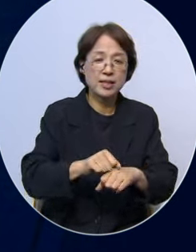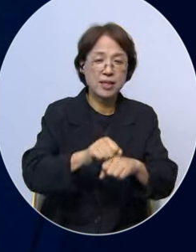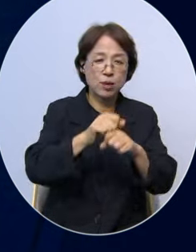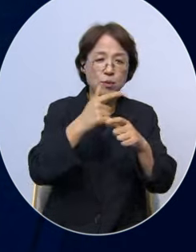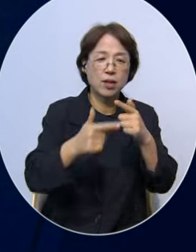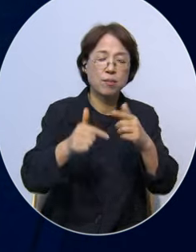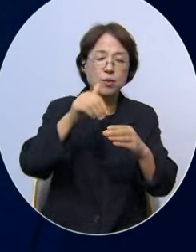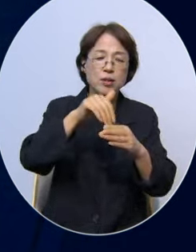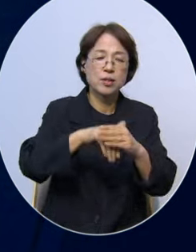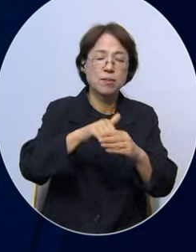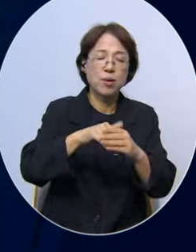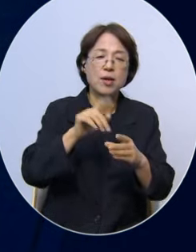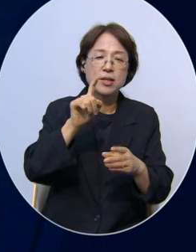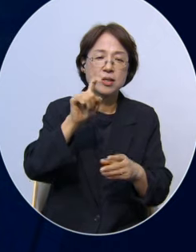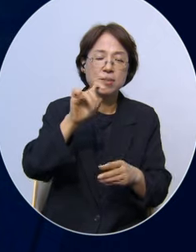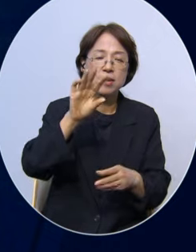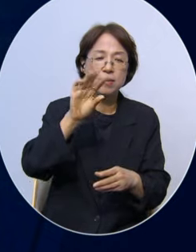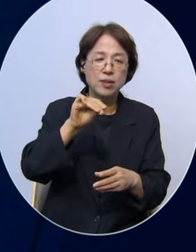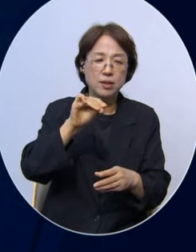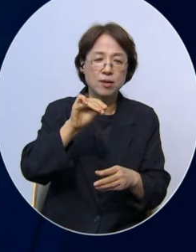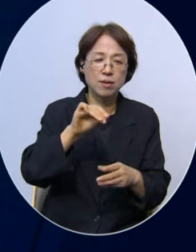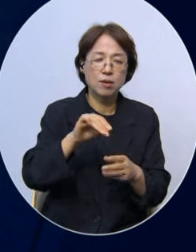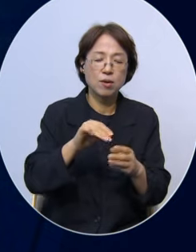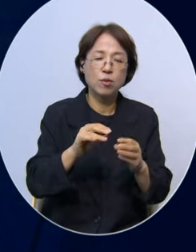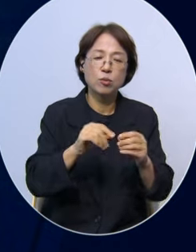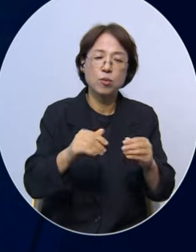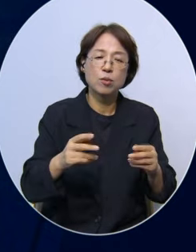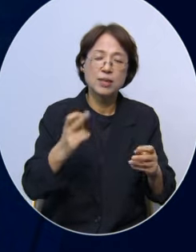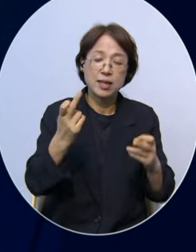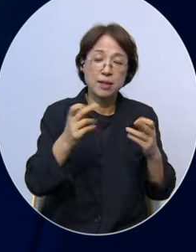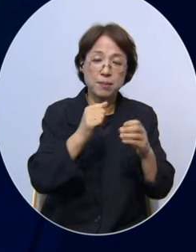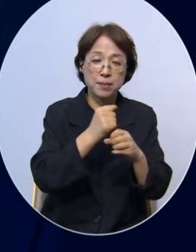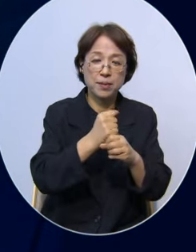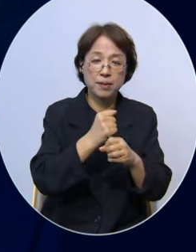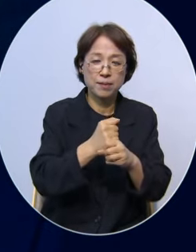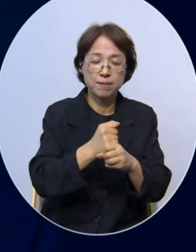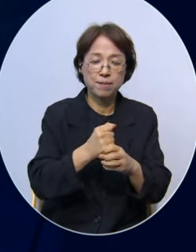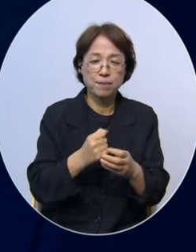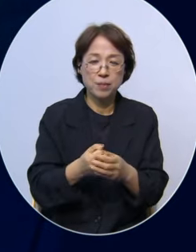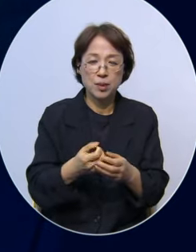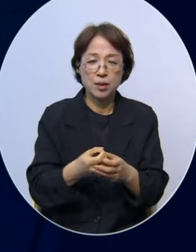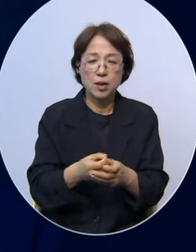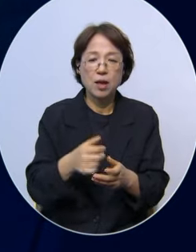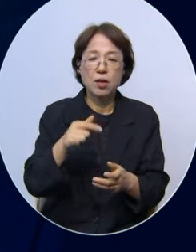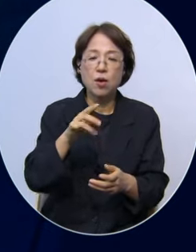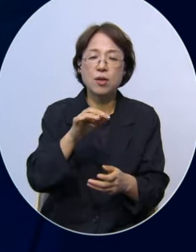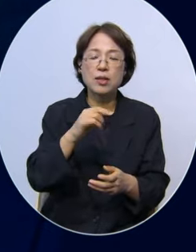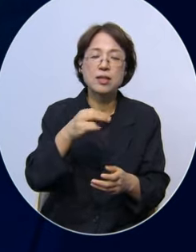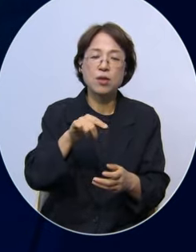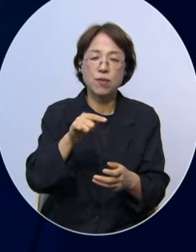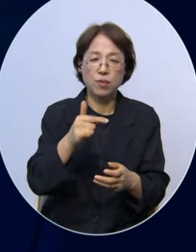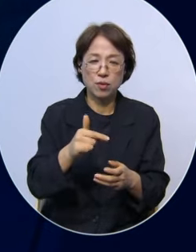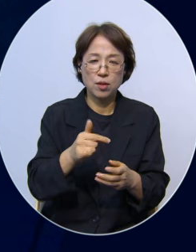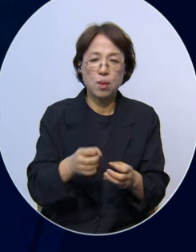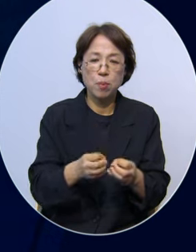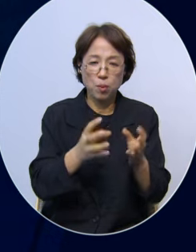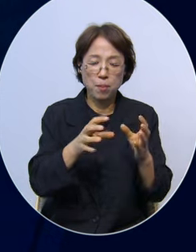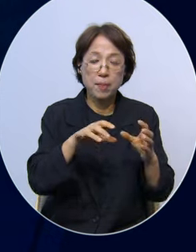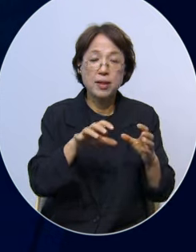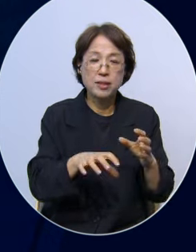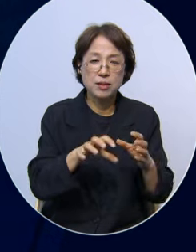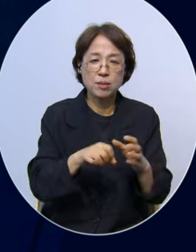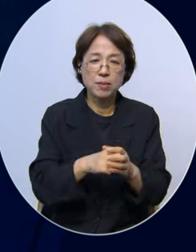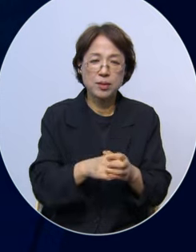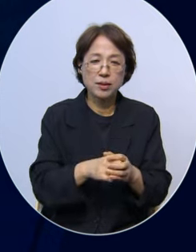심어 11m 성 토지 토산을 만들었습니다 경희선 폭파 지점 인근에도 동일선 비슷한 크기에